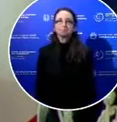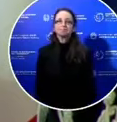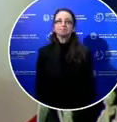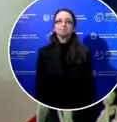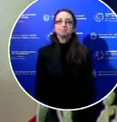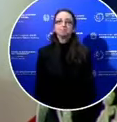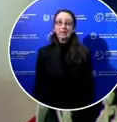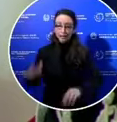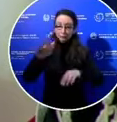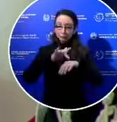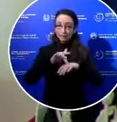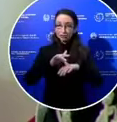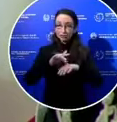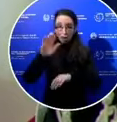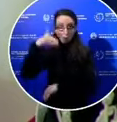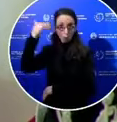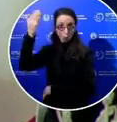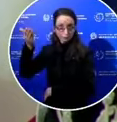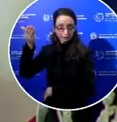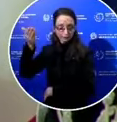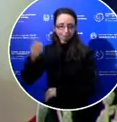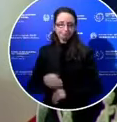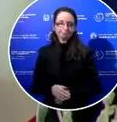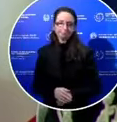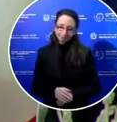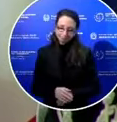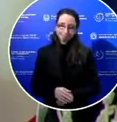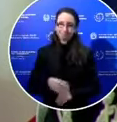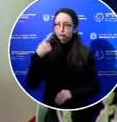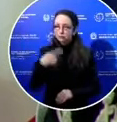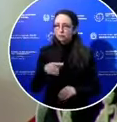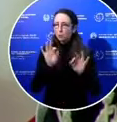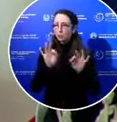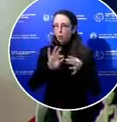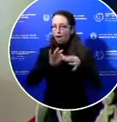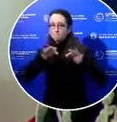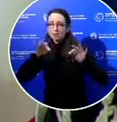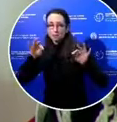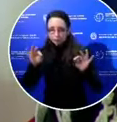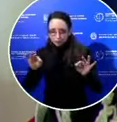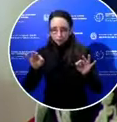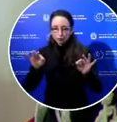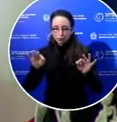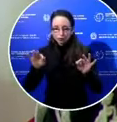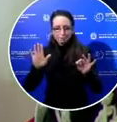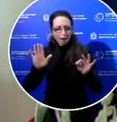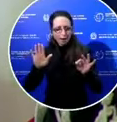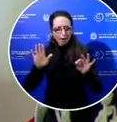Oltre le fragilità, è certamente un'affermazione, però è anche una domanda.